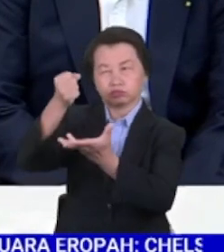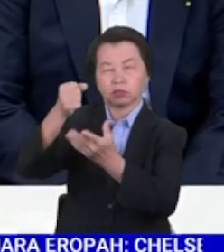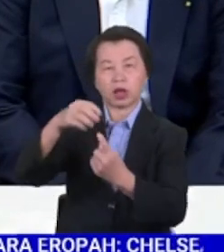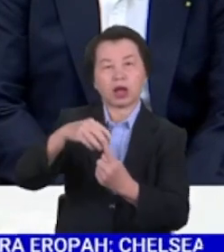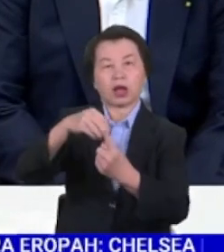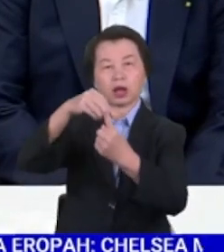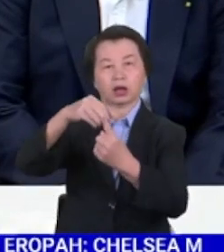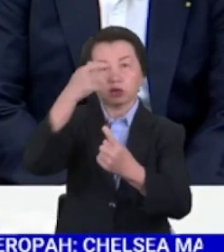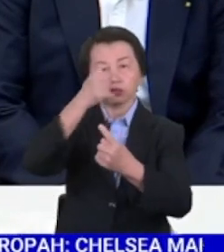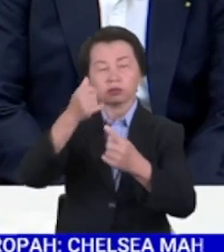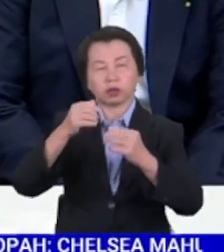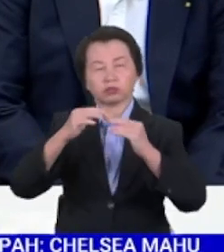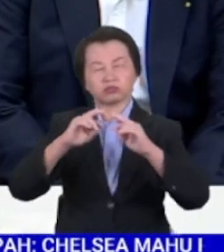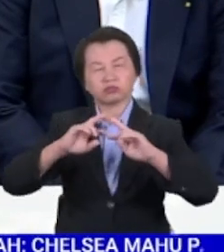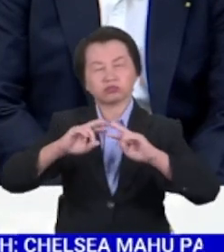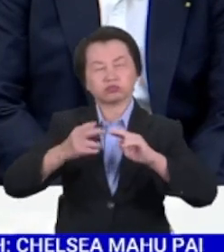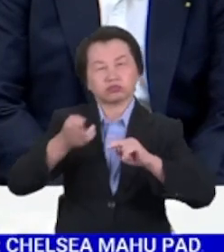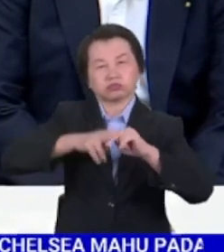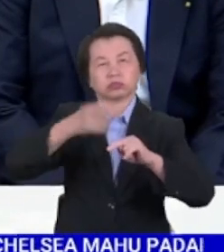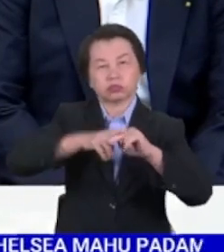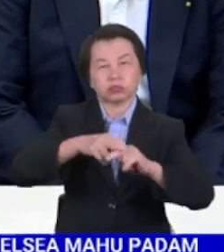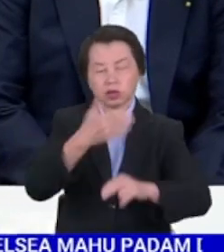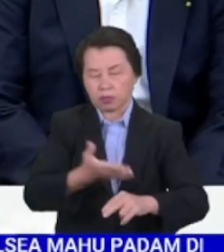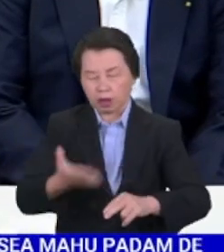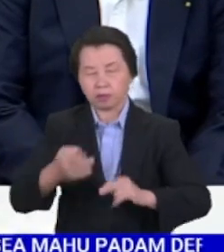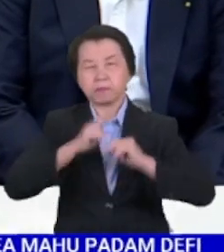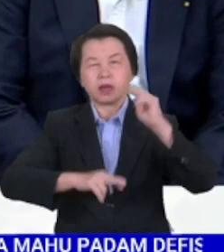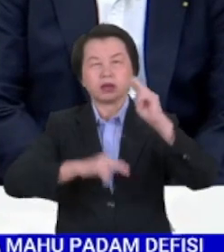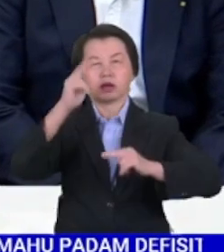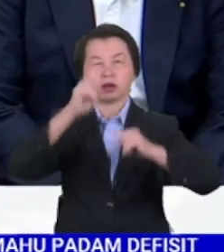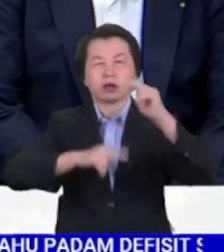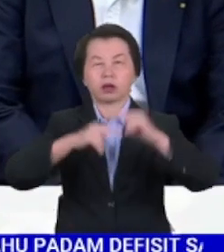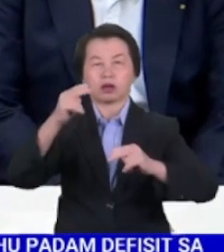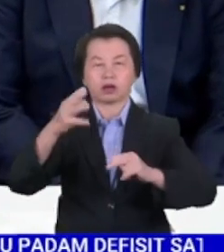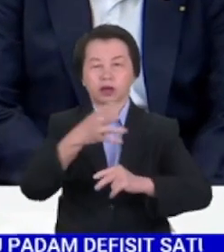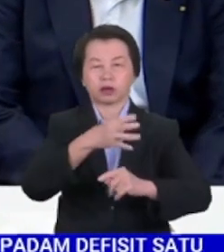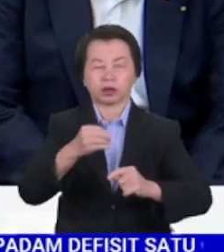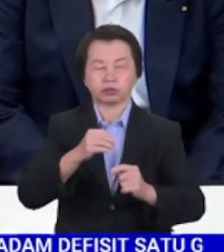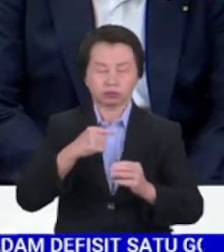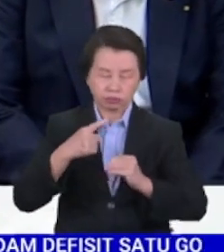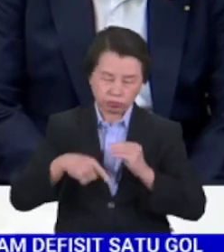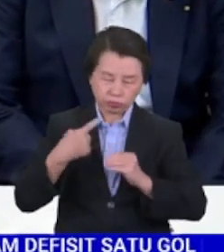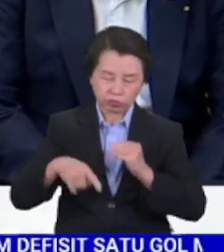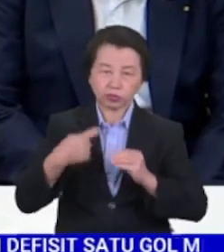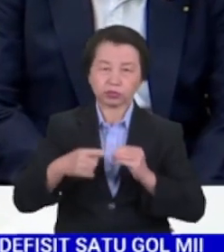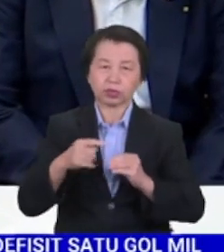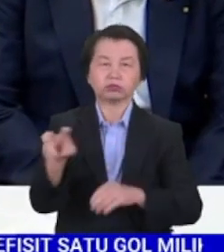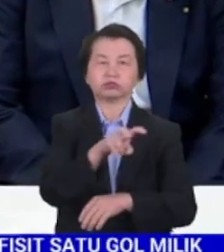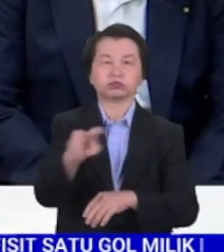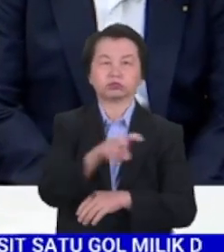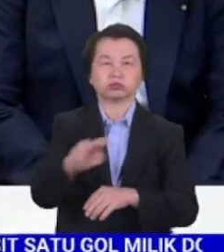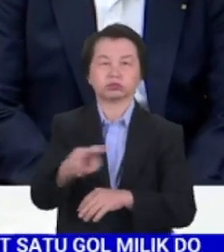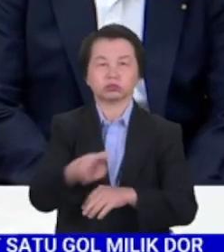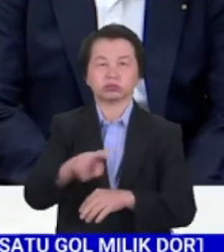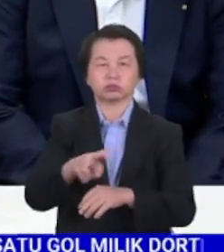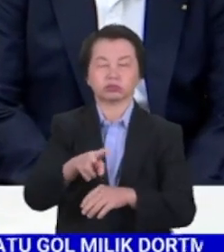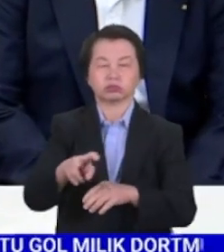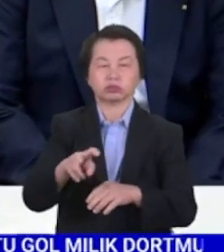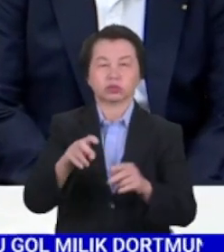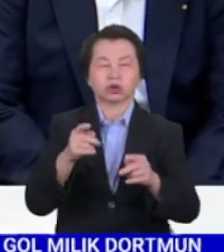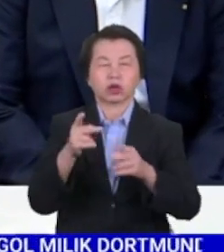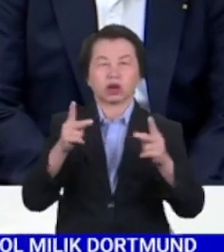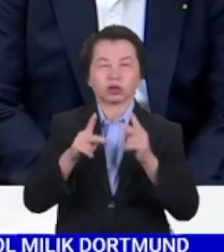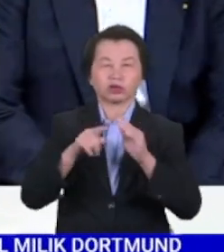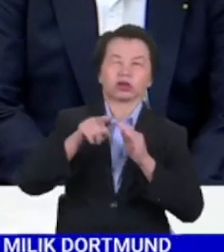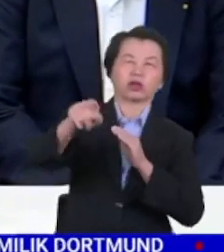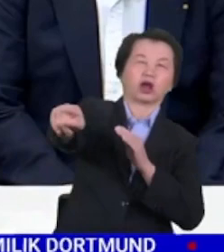oleh peningkatan kos bahan-bahan binaan dan juga soal pengangkutan bahan-bahan itu di kawasan